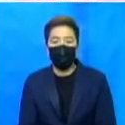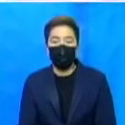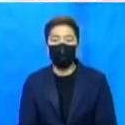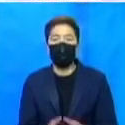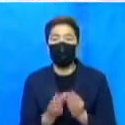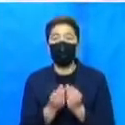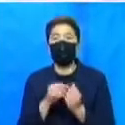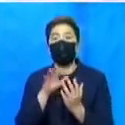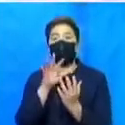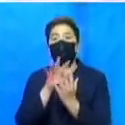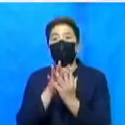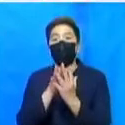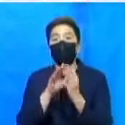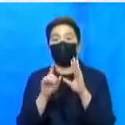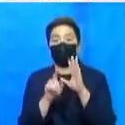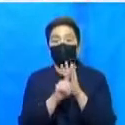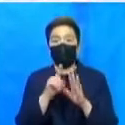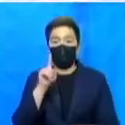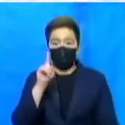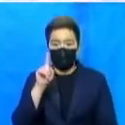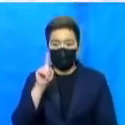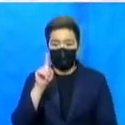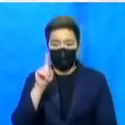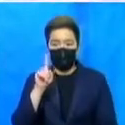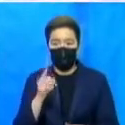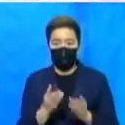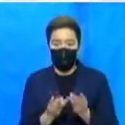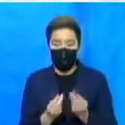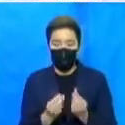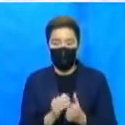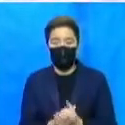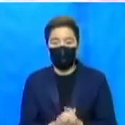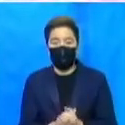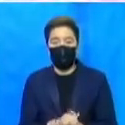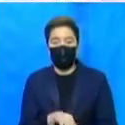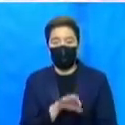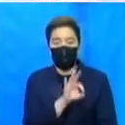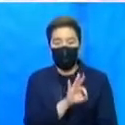เลขท้าย5ตัวหมุนครั้งที่1เลขที่ออก